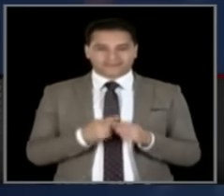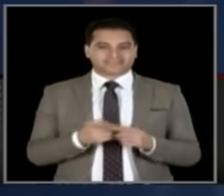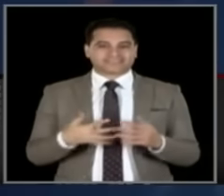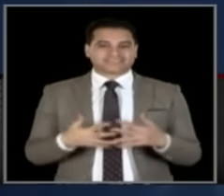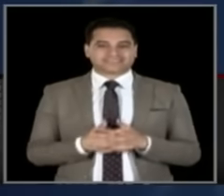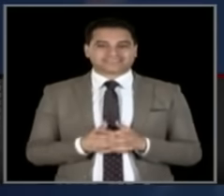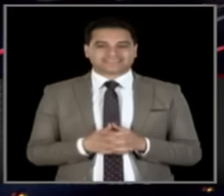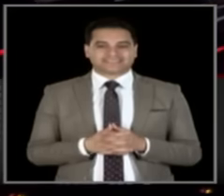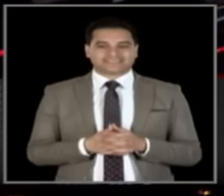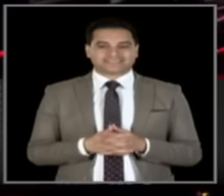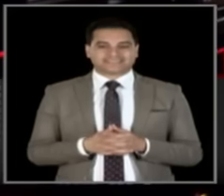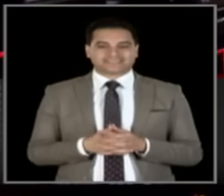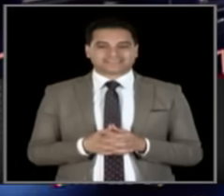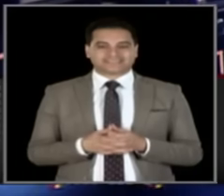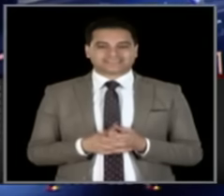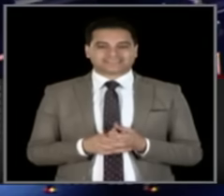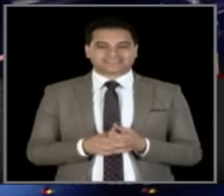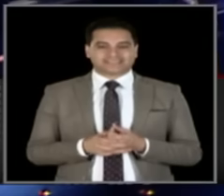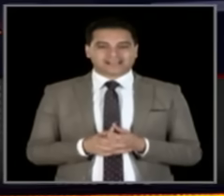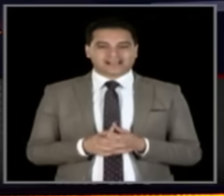محامي. إجابة خاطئة.